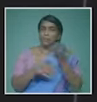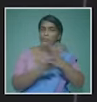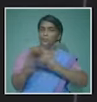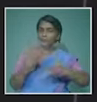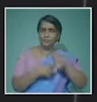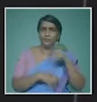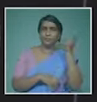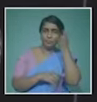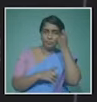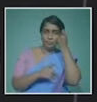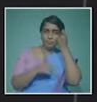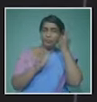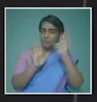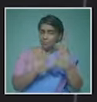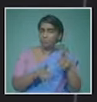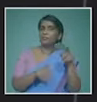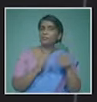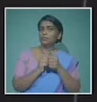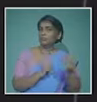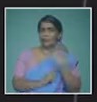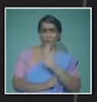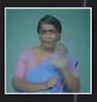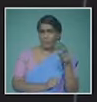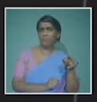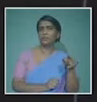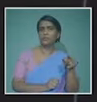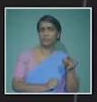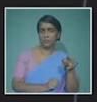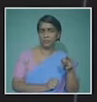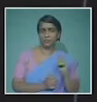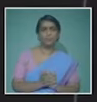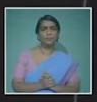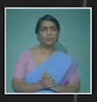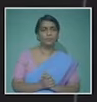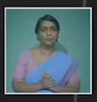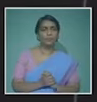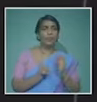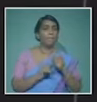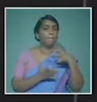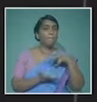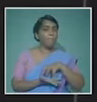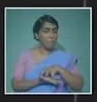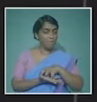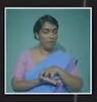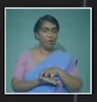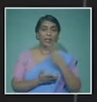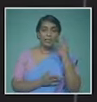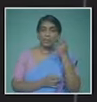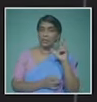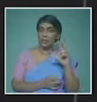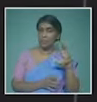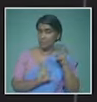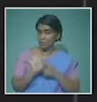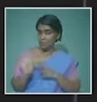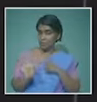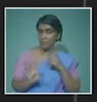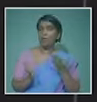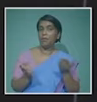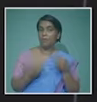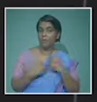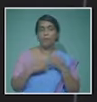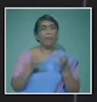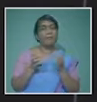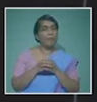நன்றாக தெரியும் 20 வருடங்களாக இயங்காமல் கிடந்த மாகாண சபையை 2008ஆம் ஆண்டு பொறுப்பேற்று நடத்திய தமிழ் மக்கள் விடுதலை புலிகள் கட்சி,